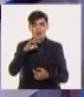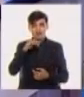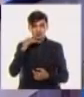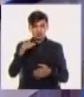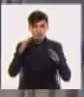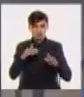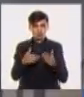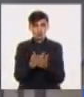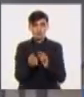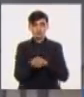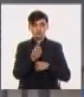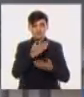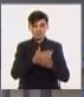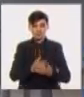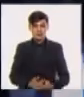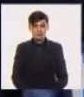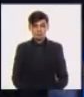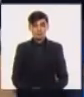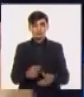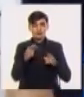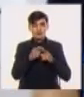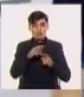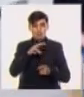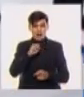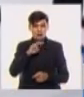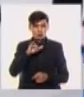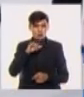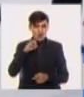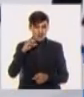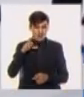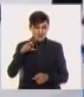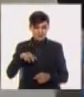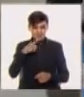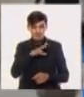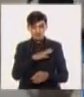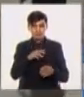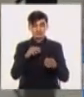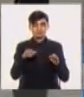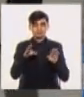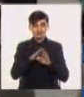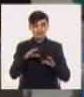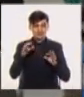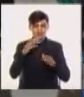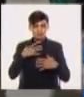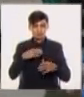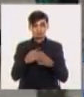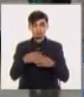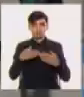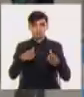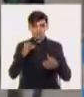случаи. По словам Эммануэля Макрона, начинается вторая фаза снятия ограничений. В столице открываются рестораны и